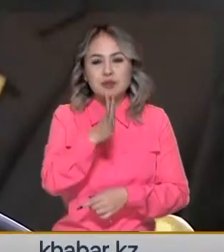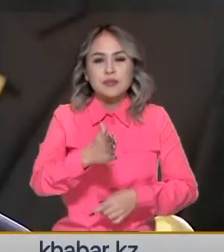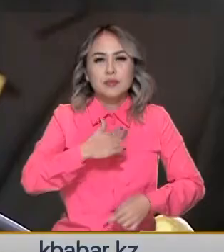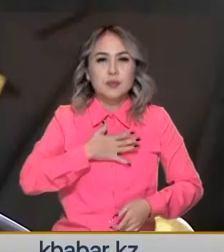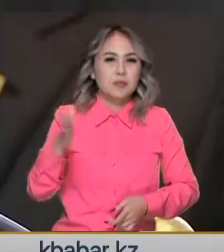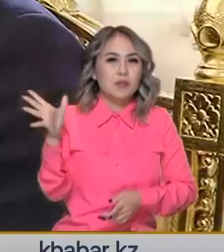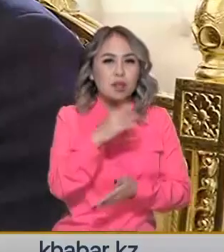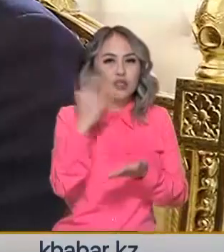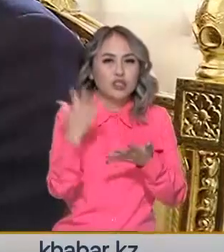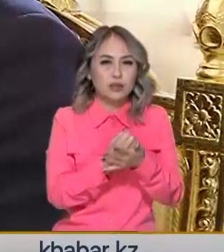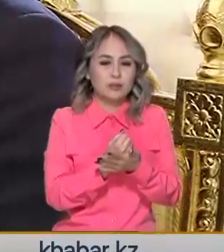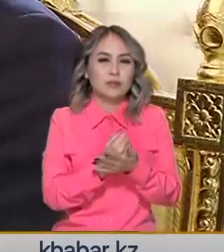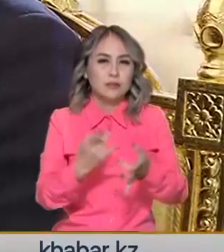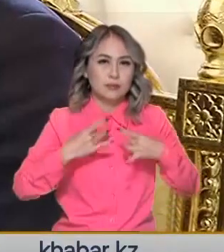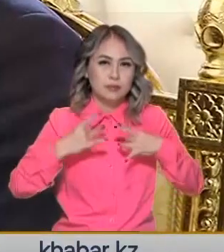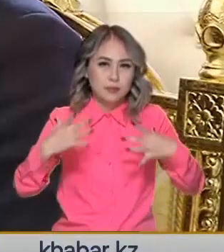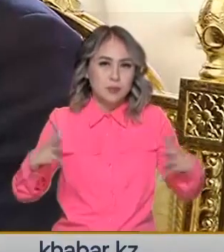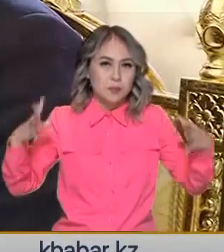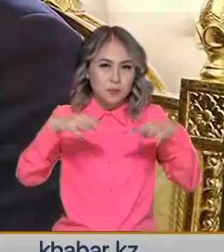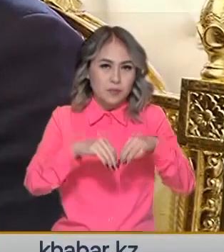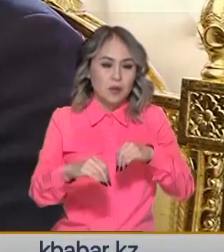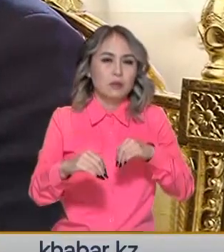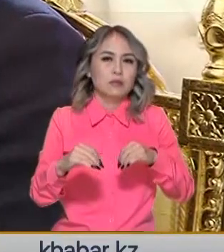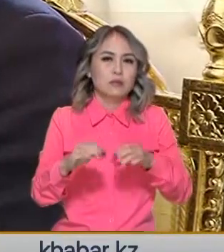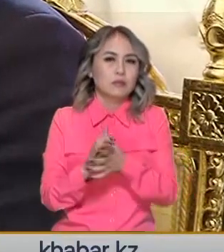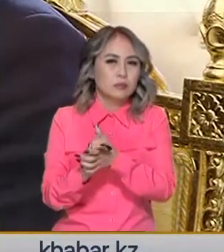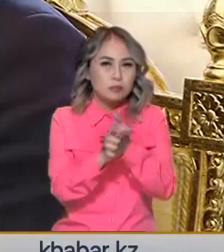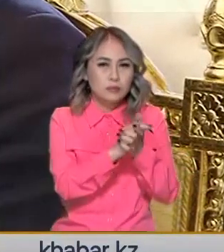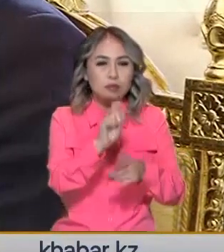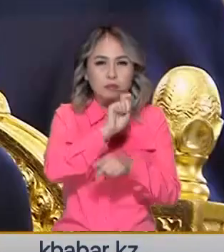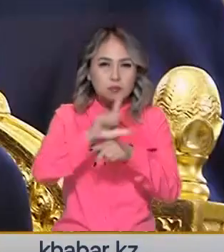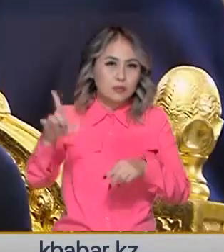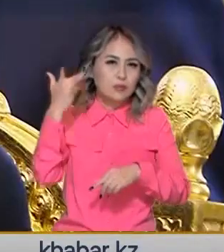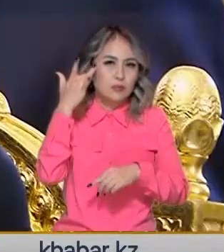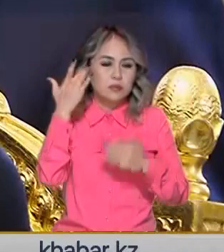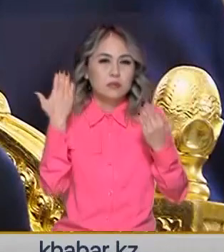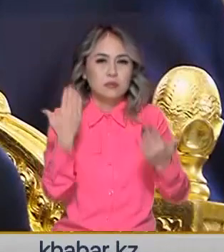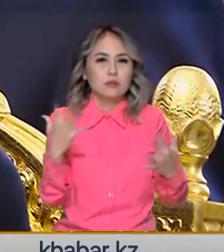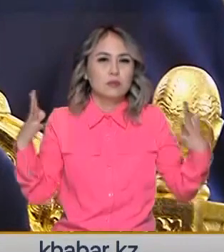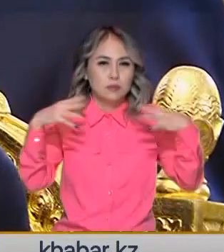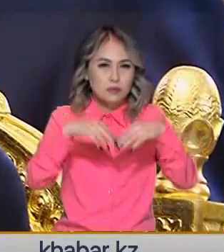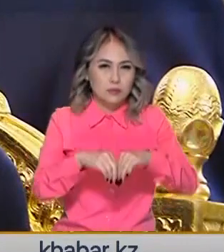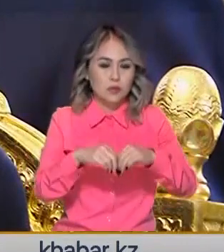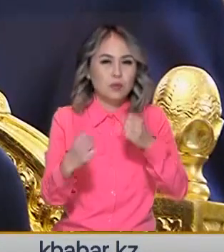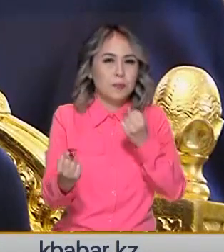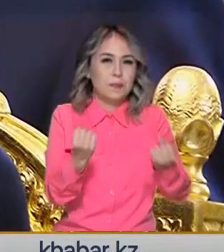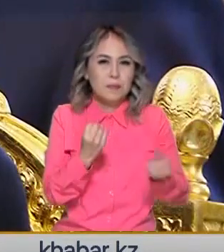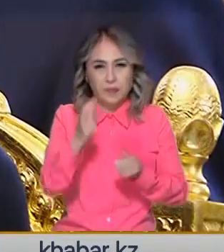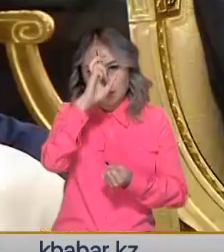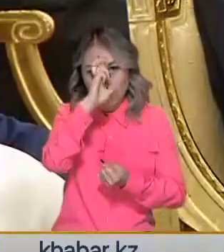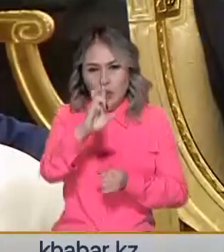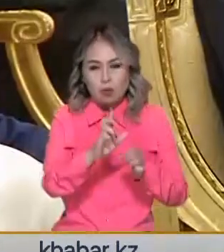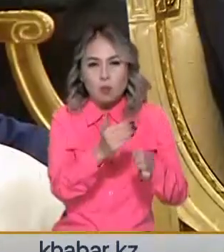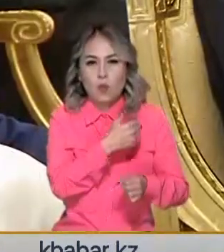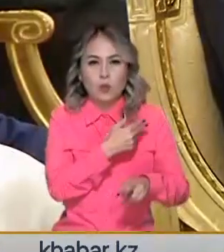барлық жетістігіміз берекелі бірлік пен ырысты ынтымақтан бастау алады. Бұл ұйысқан ұлт мықты мемлекет болудың